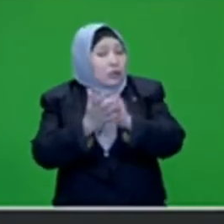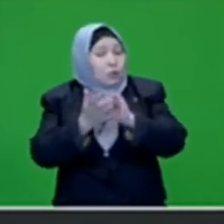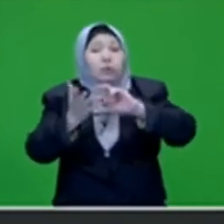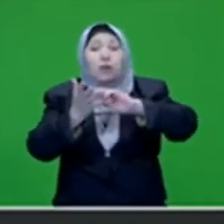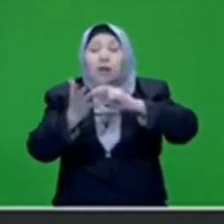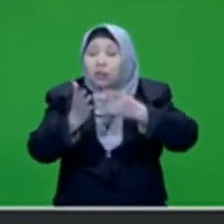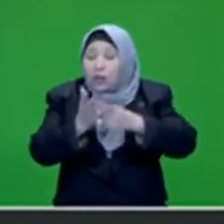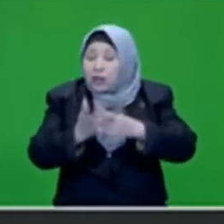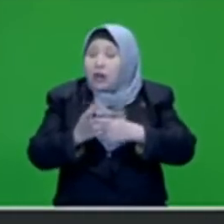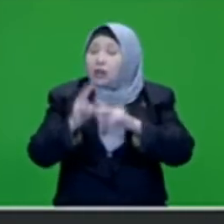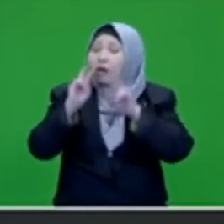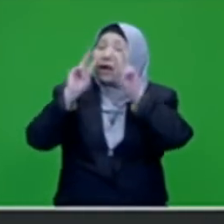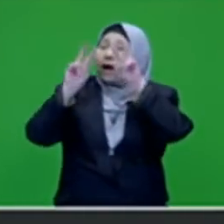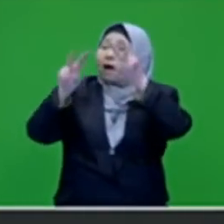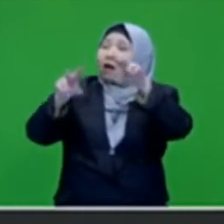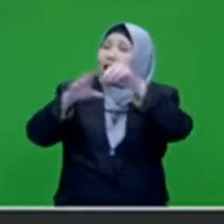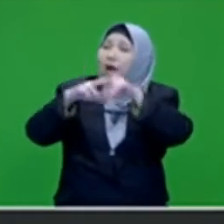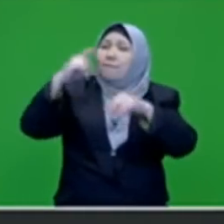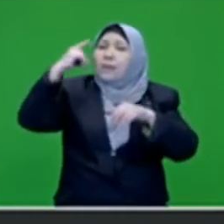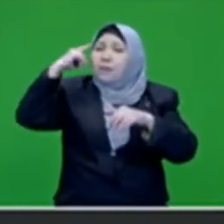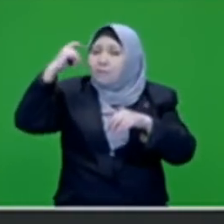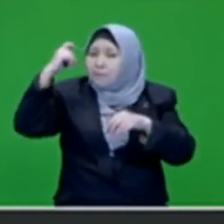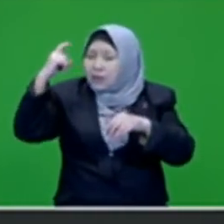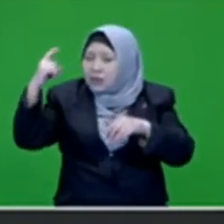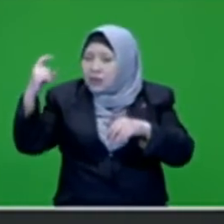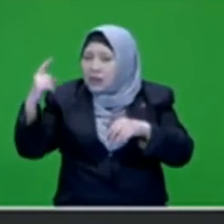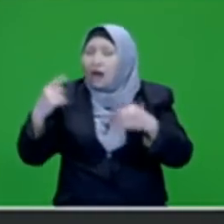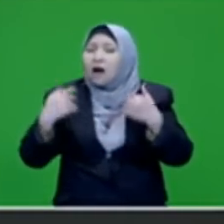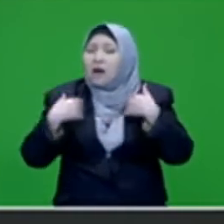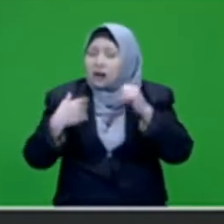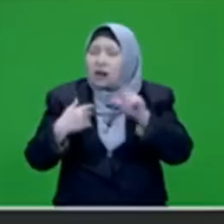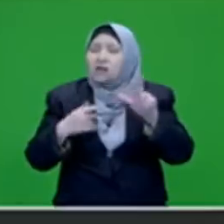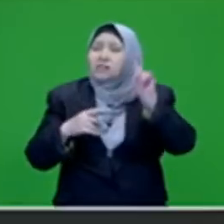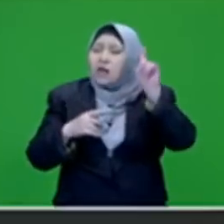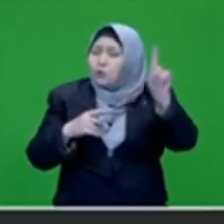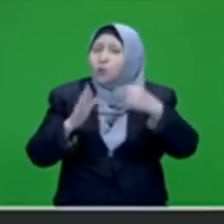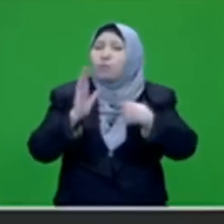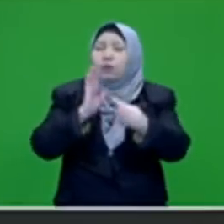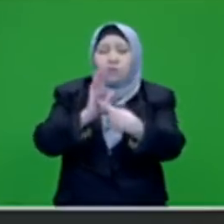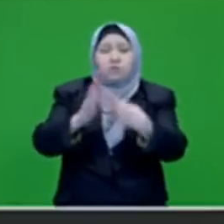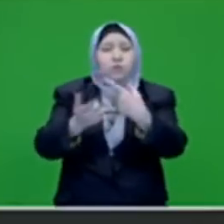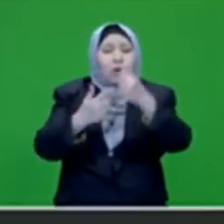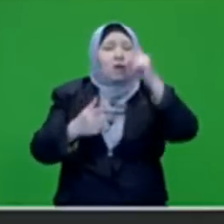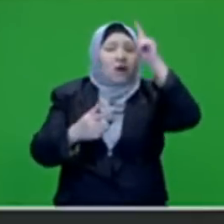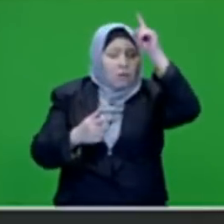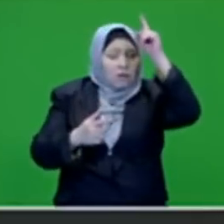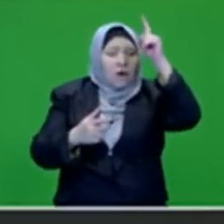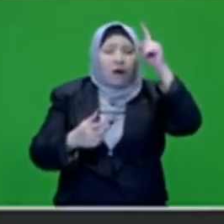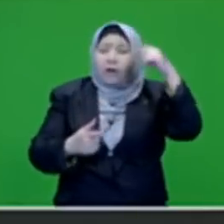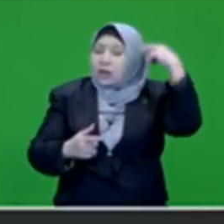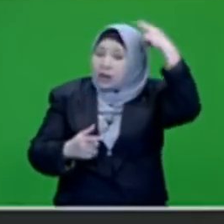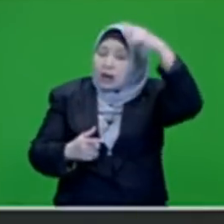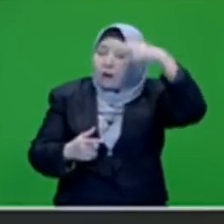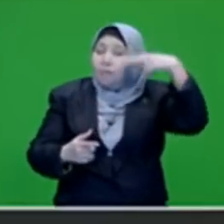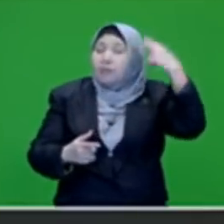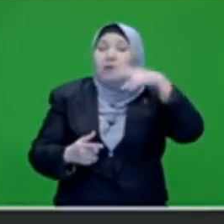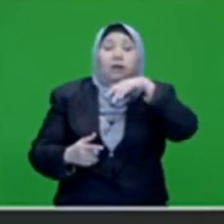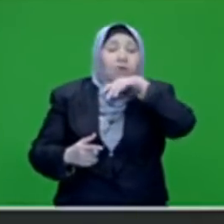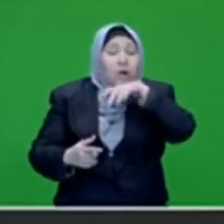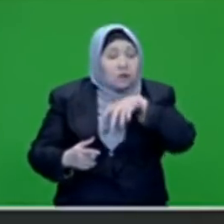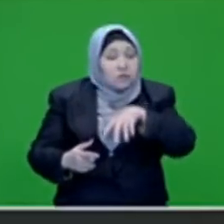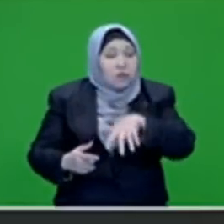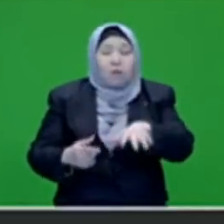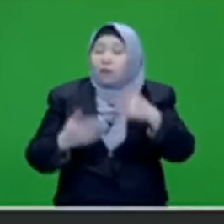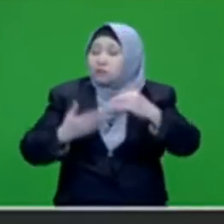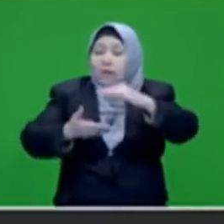dilihat oleh seseorang dalam mimpi adalah satu petunjuk daripada Tuhan. Nabi sallallahu alaihi wasallam ada pesan kepada